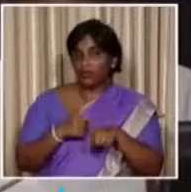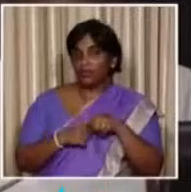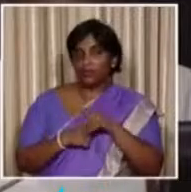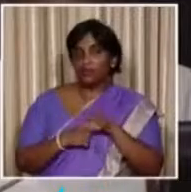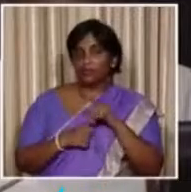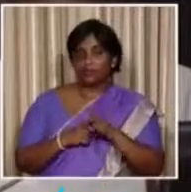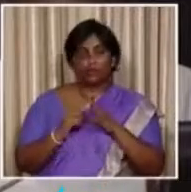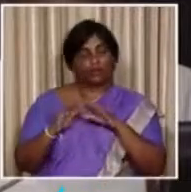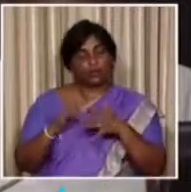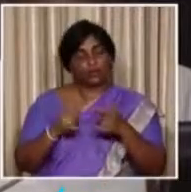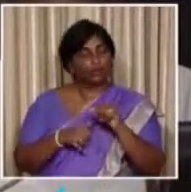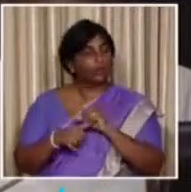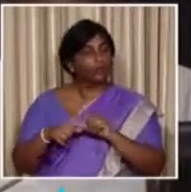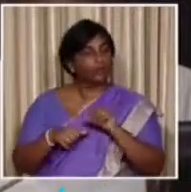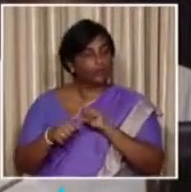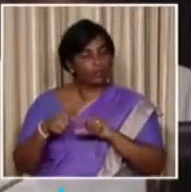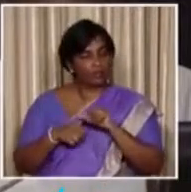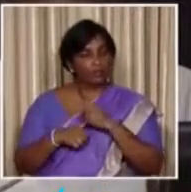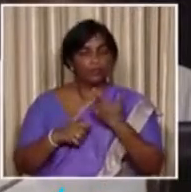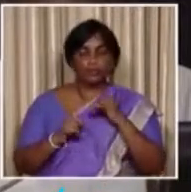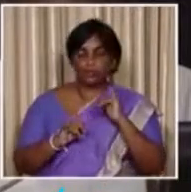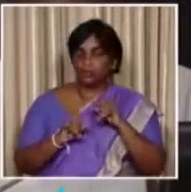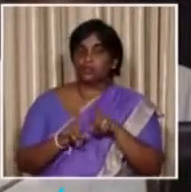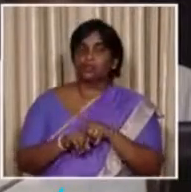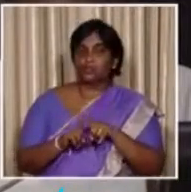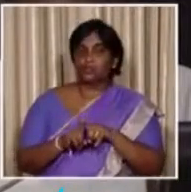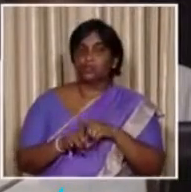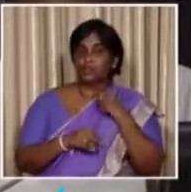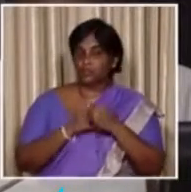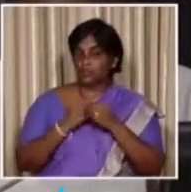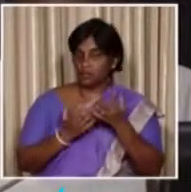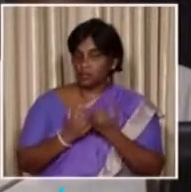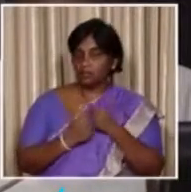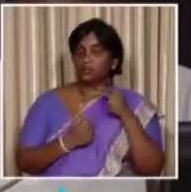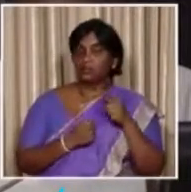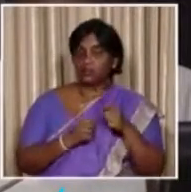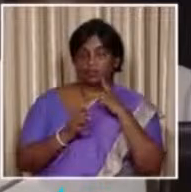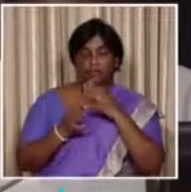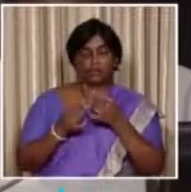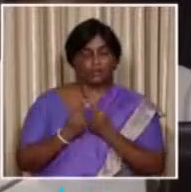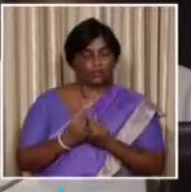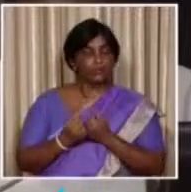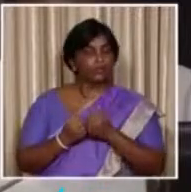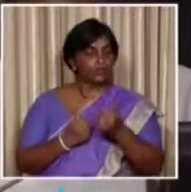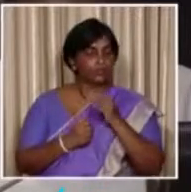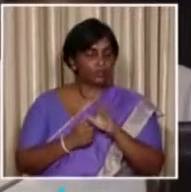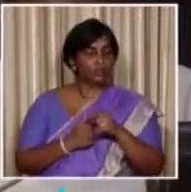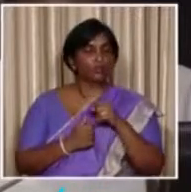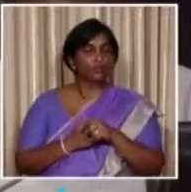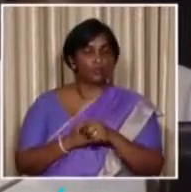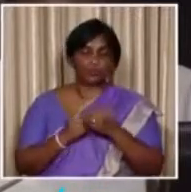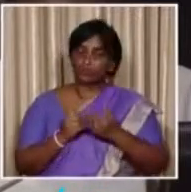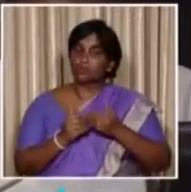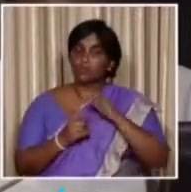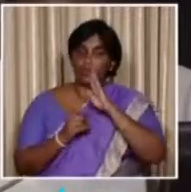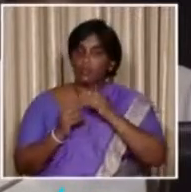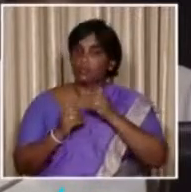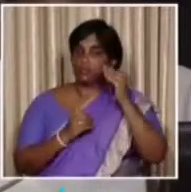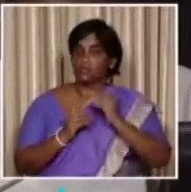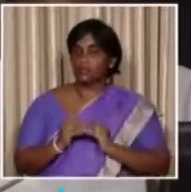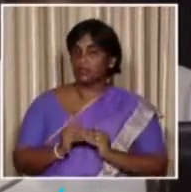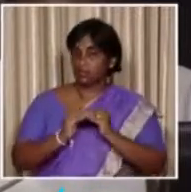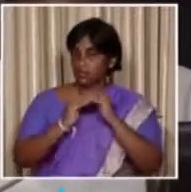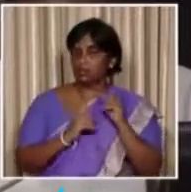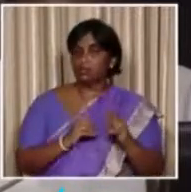ඕනේ. කොහේ හරි ආයතනයකින් හරි යම් විදිහකට ආයෝජනයක් අරගෙන මේක ඉතා ඉක්මනින් ඉවර කරන්නට ඕනේ. මෙතනින් තමයි සංවර්ධනය ඇති